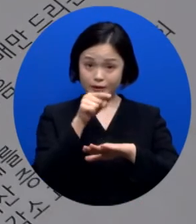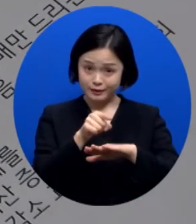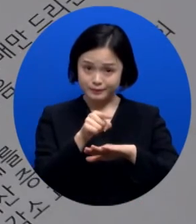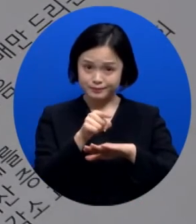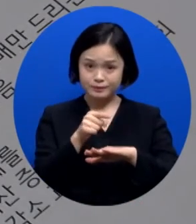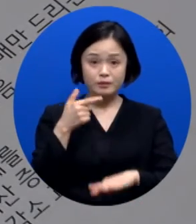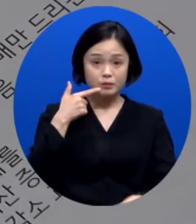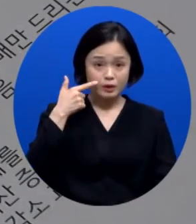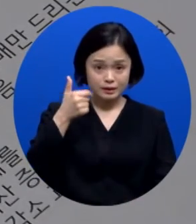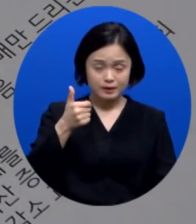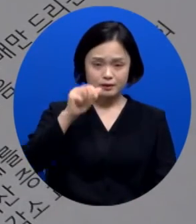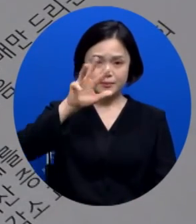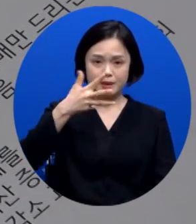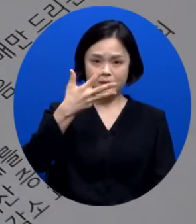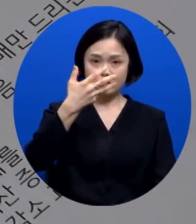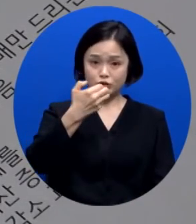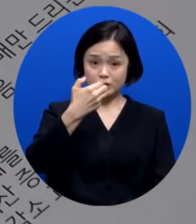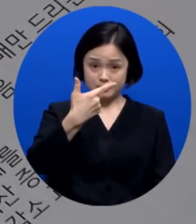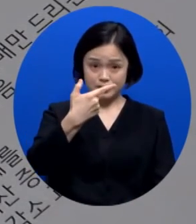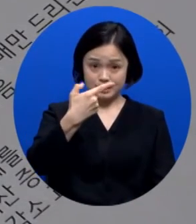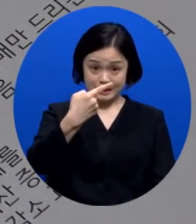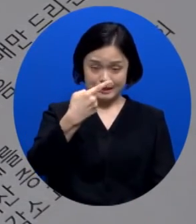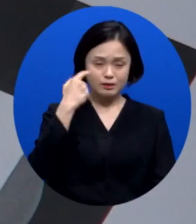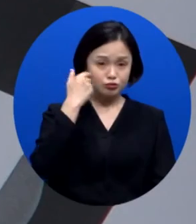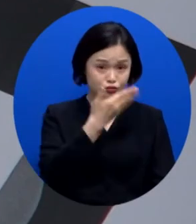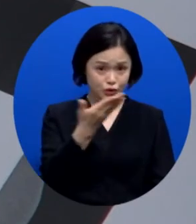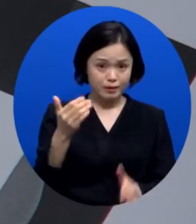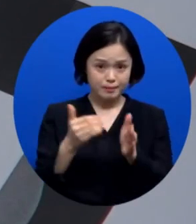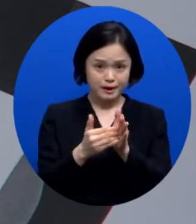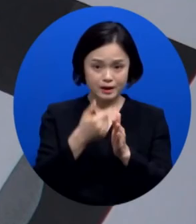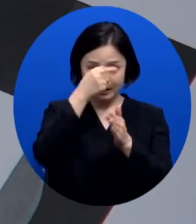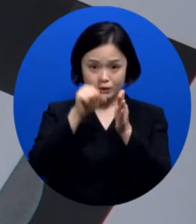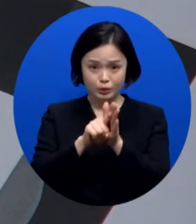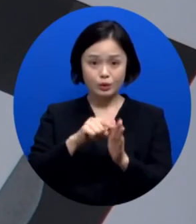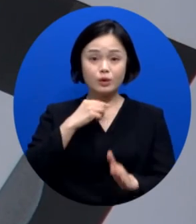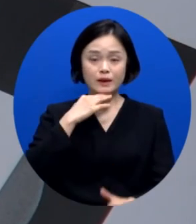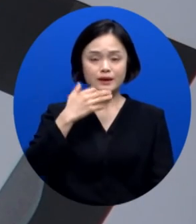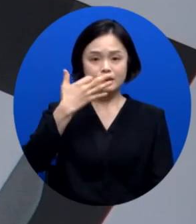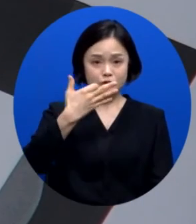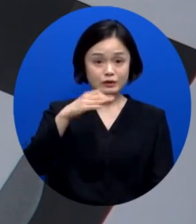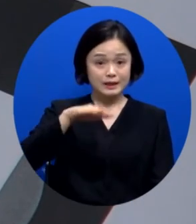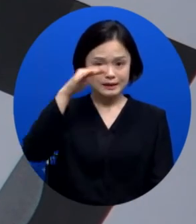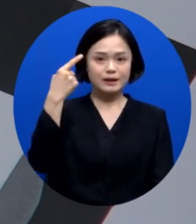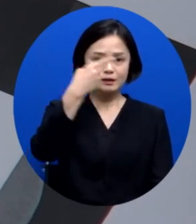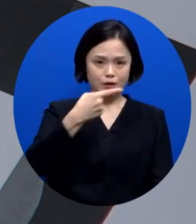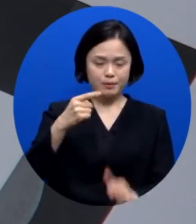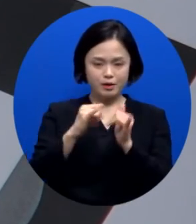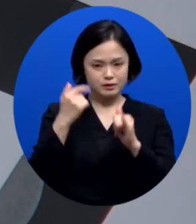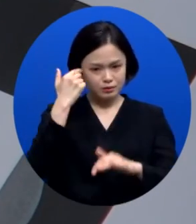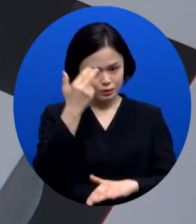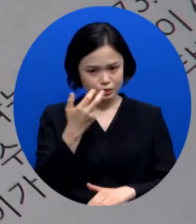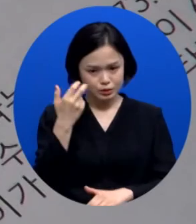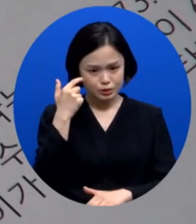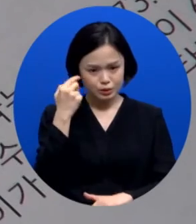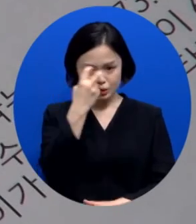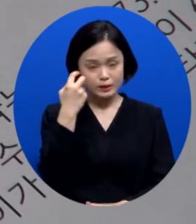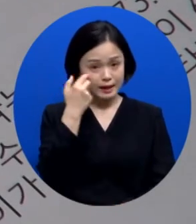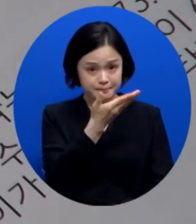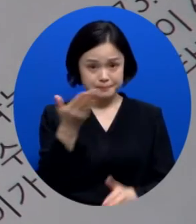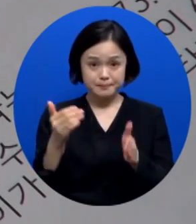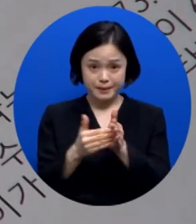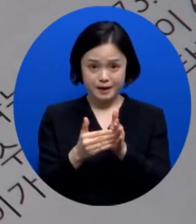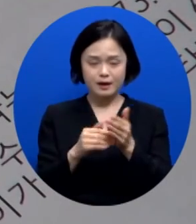목회자 891명과 만 19세 이상 개신교인 1,000명을 대상으로 추적 조사한 내용이며 본 조사는 지난